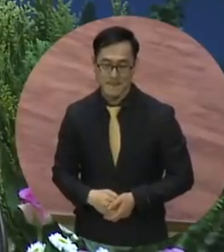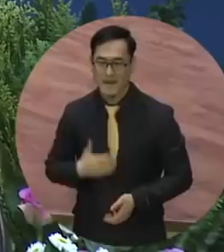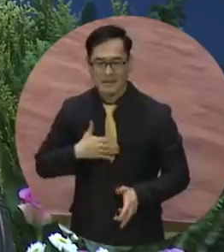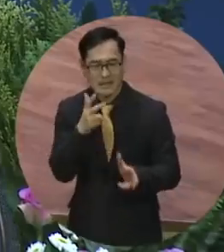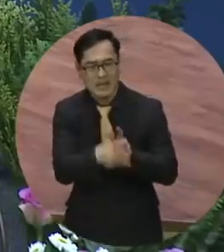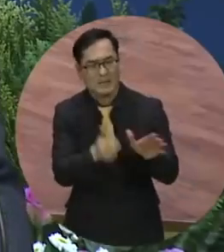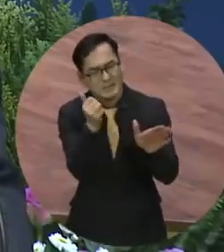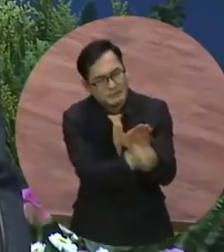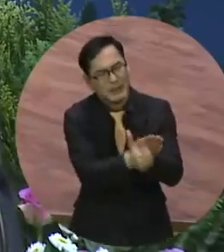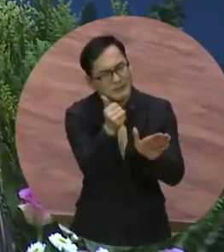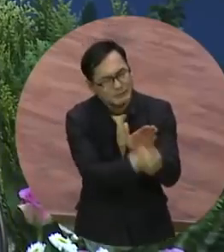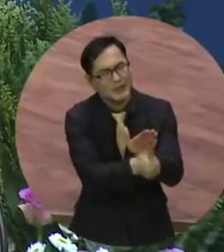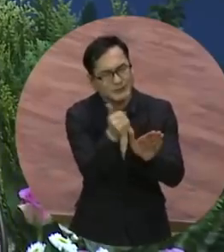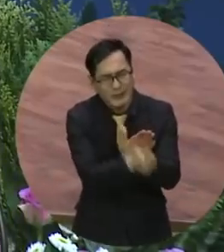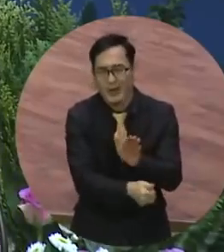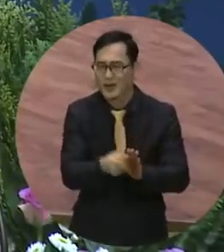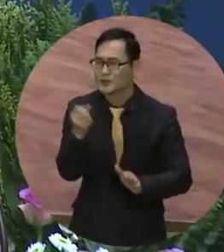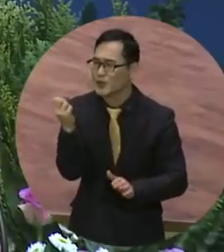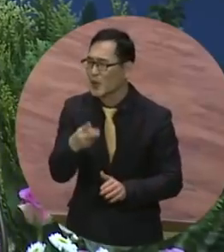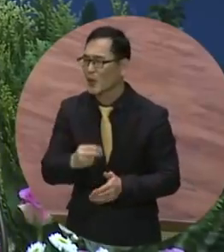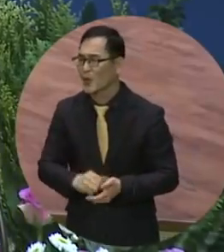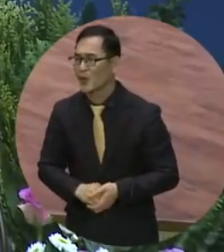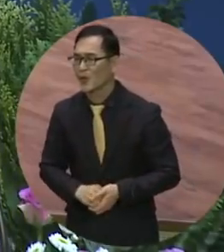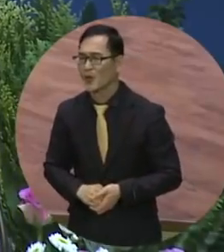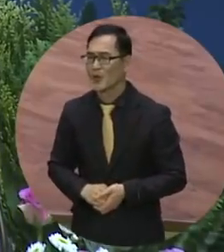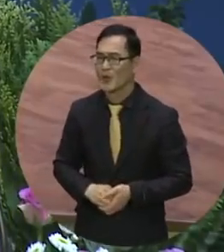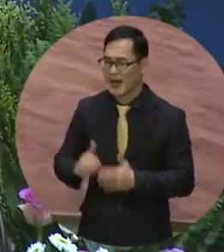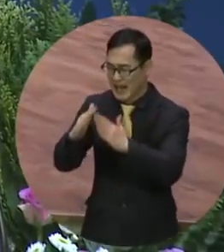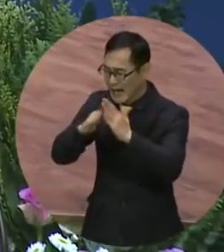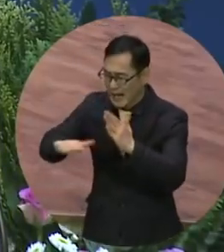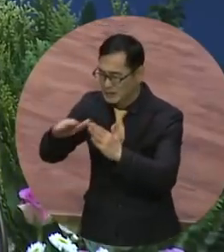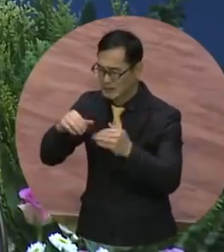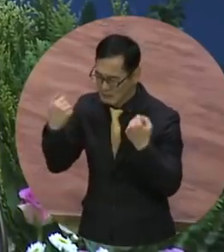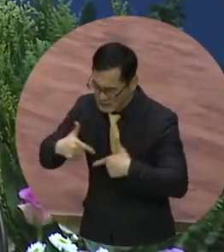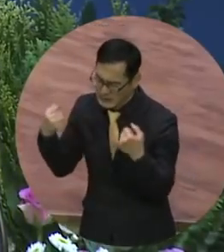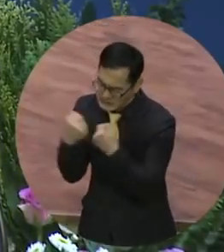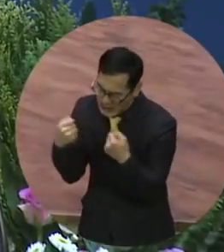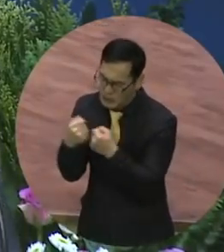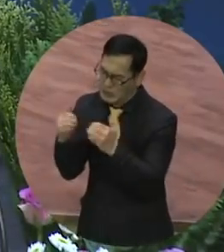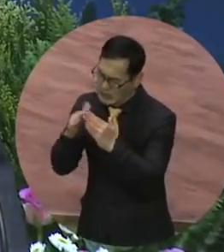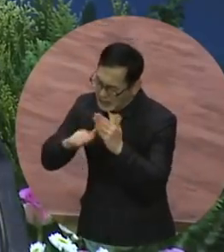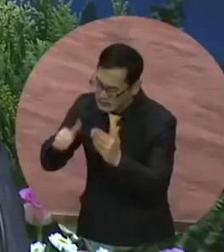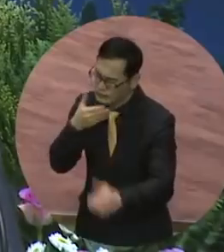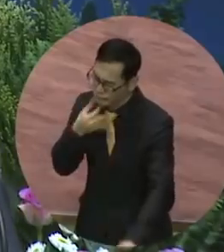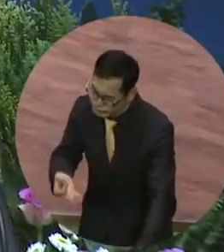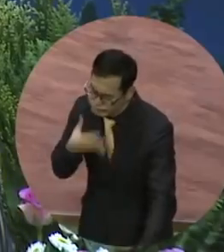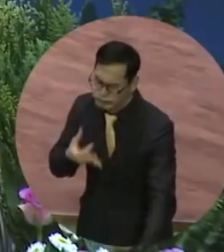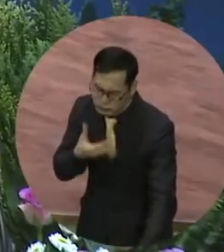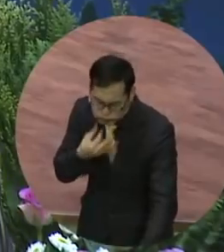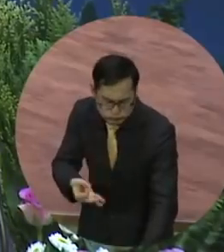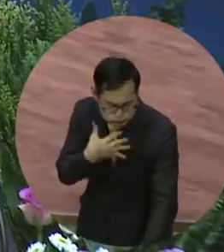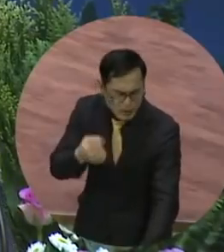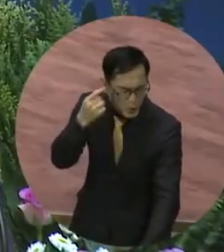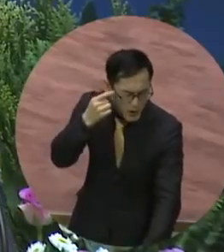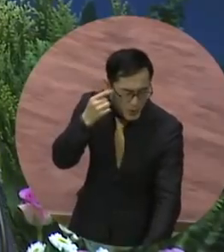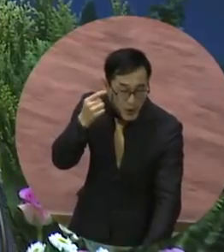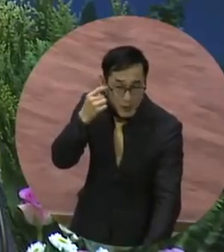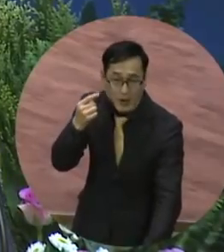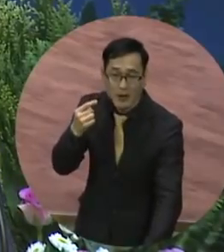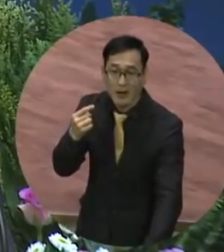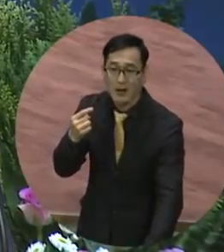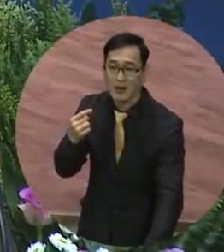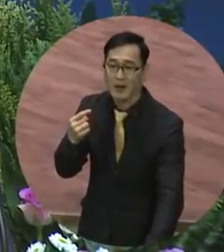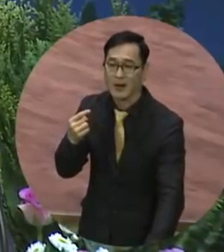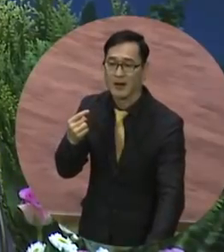됩니까? 나는 왜 이렇게 우리 집은 어렵고 불행합니까? 다 내려놓으세요.